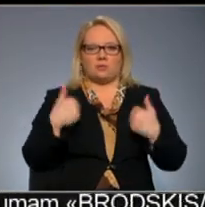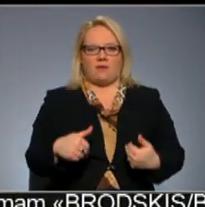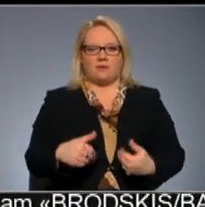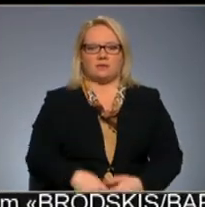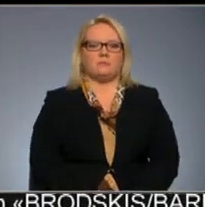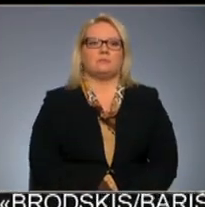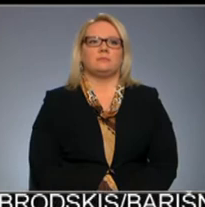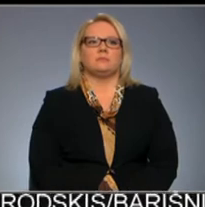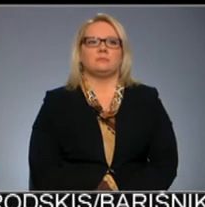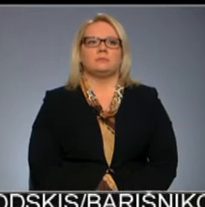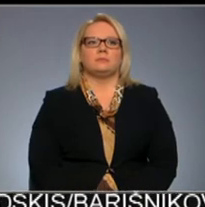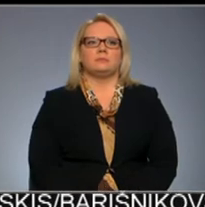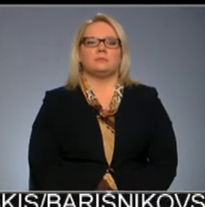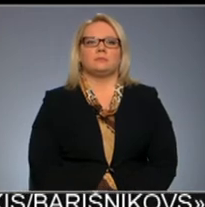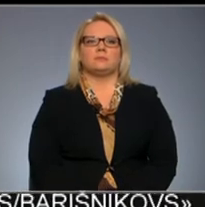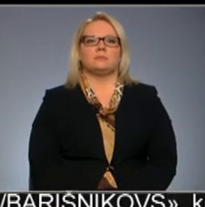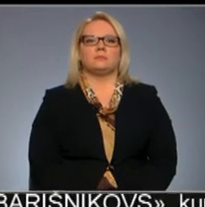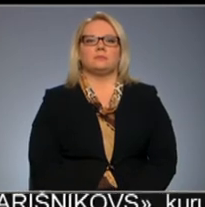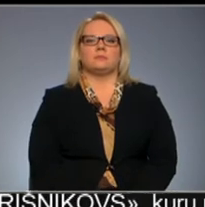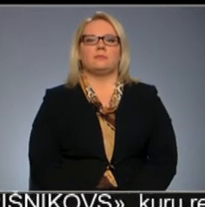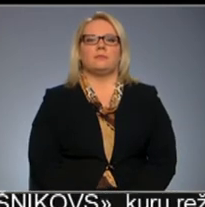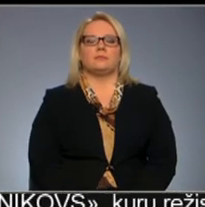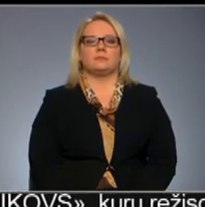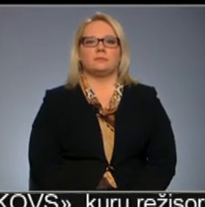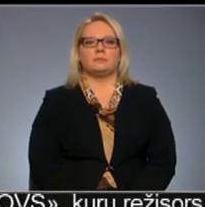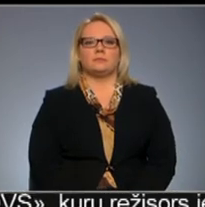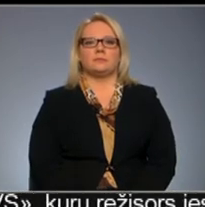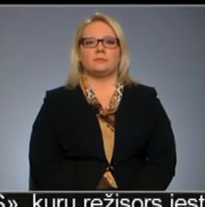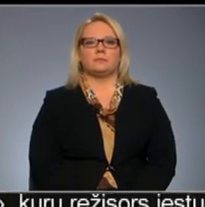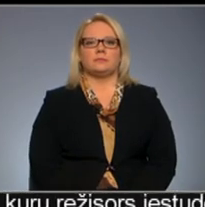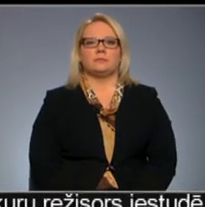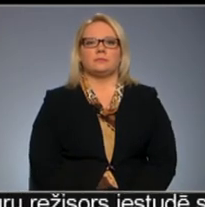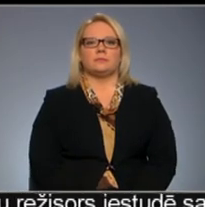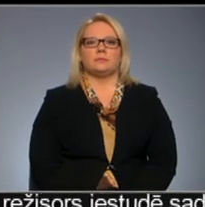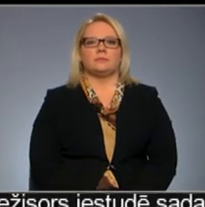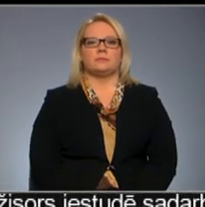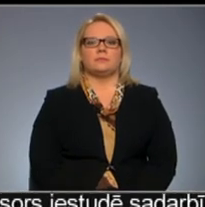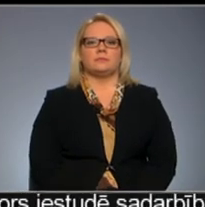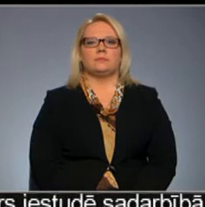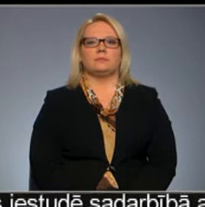Liena Laviņa, Dzintars Spriņš, Latvijas televīzija.